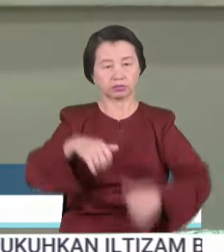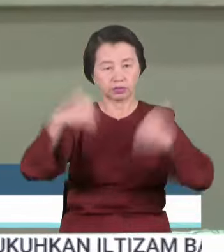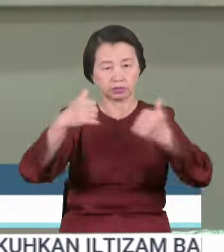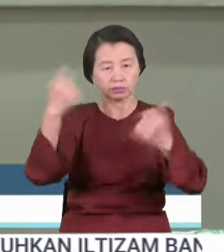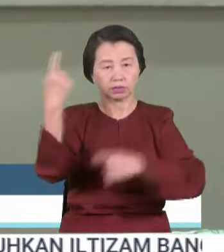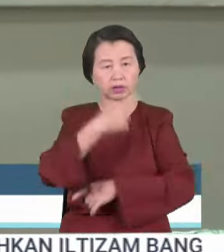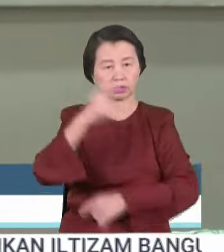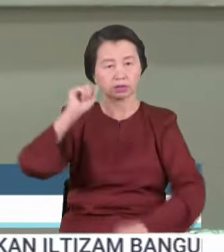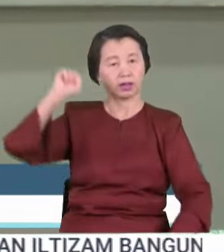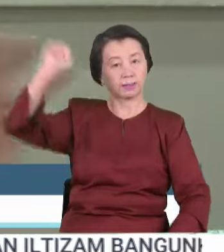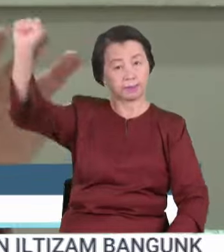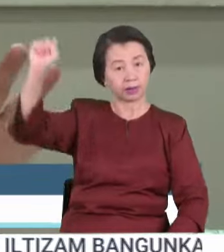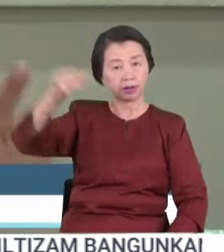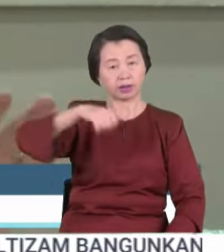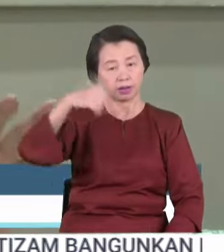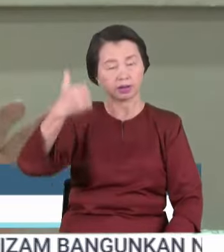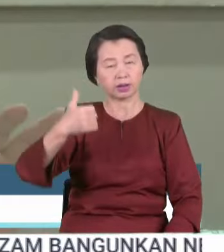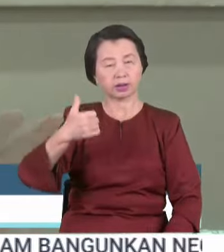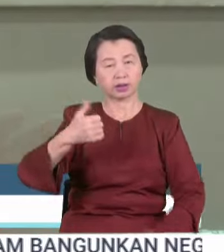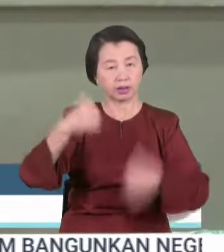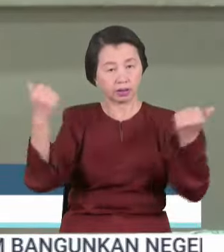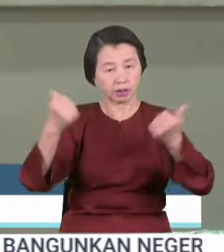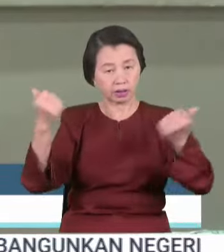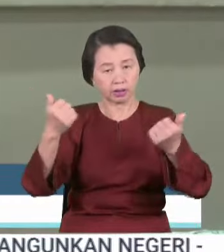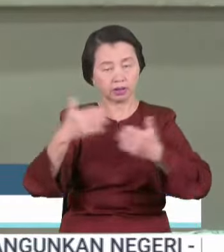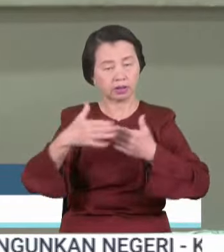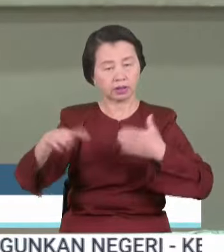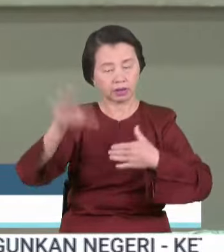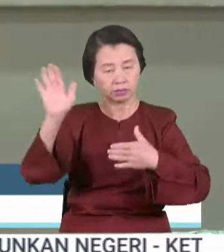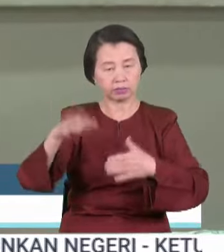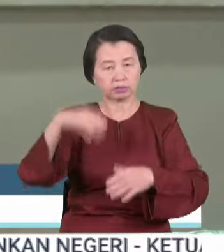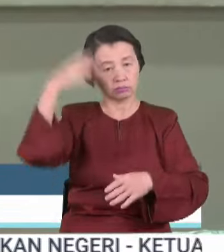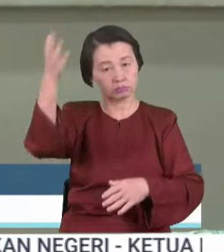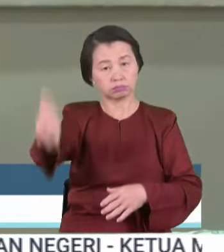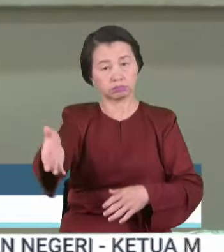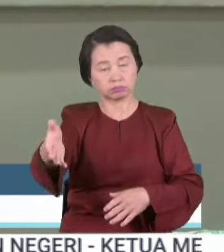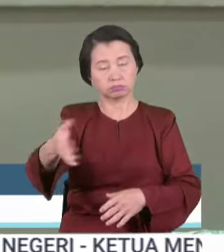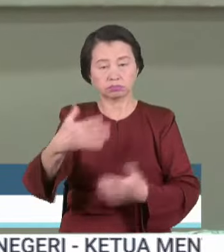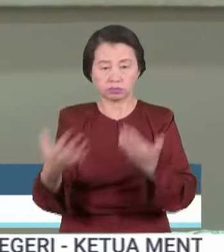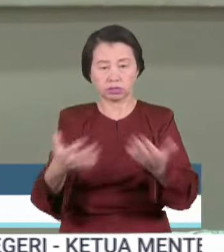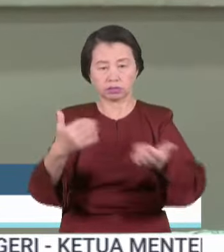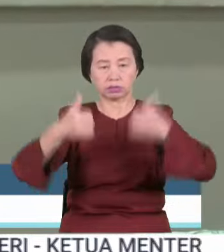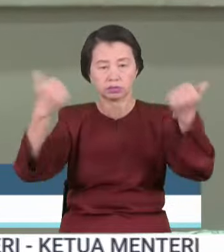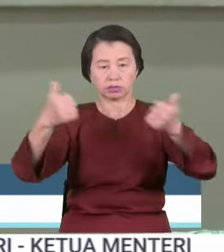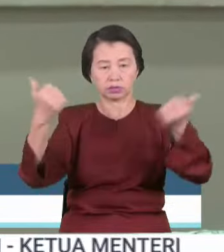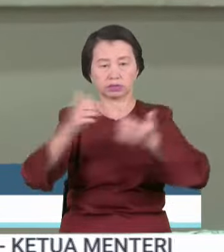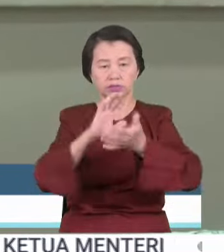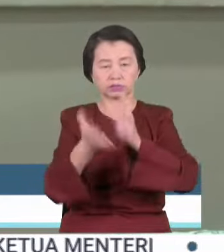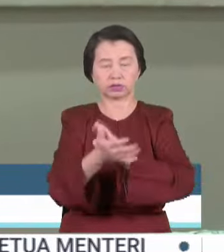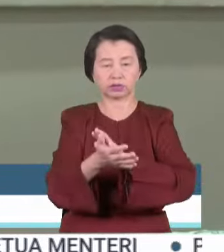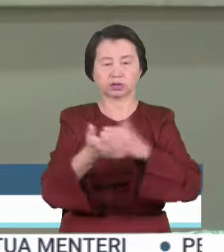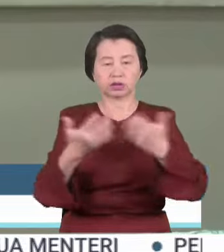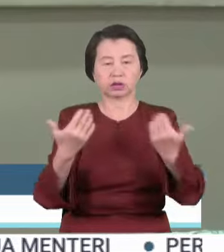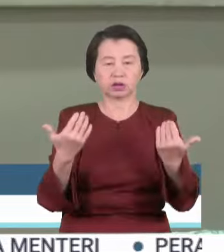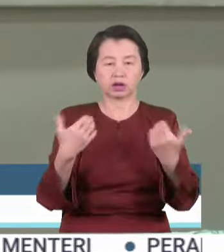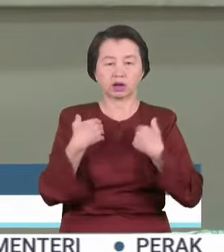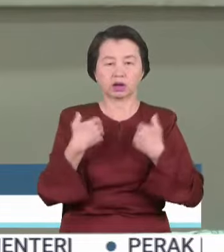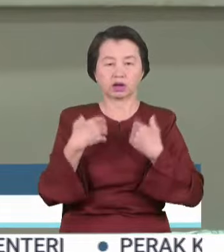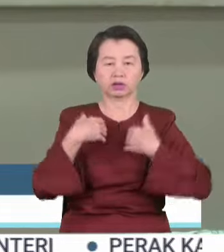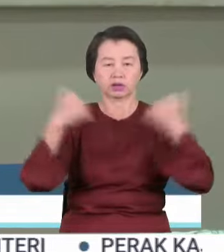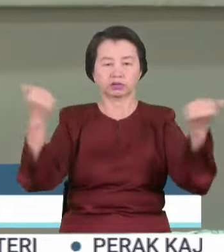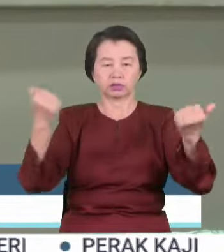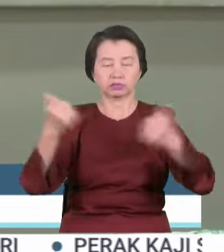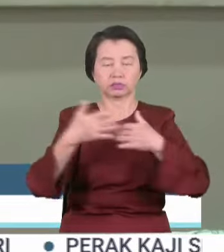kemenangan akan jauh berbeza. Pada suatu ketika nanti, raya menjadi adalah